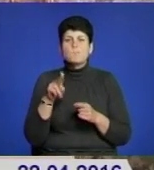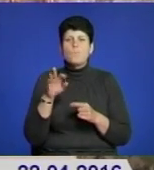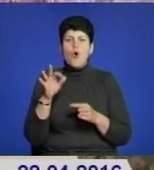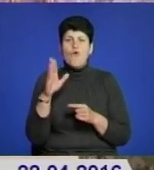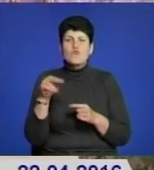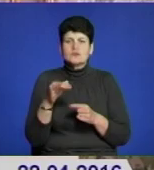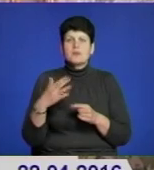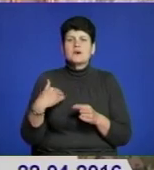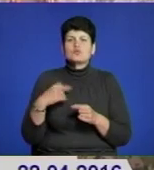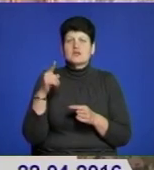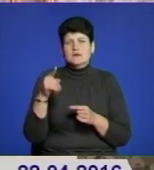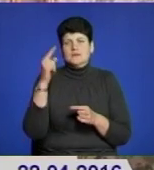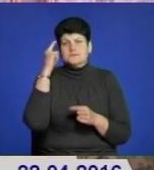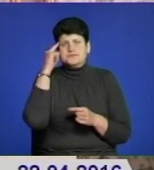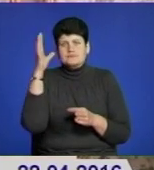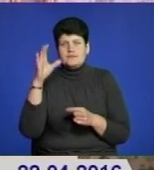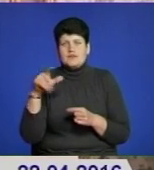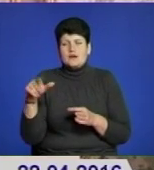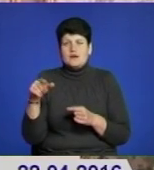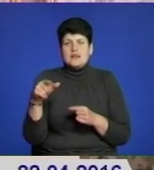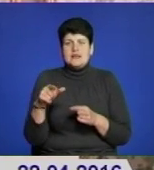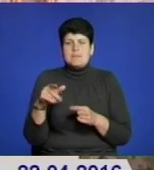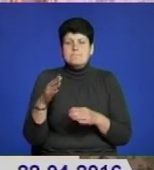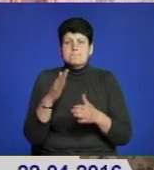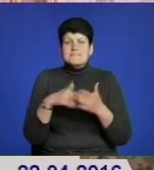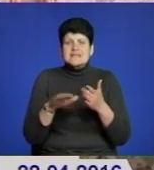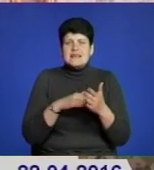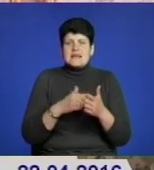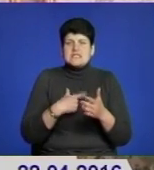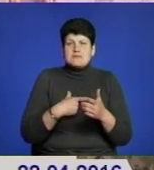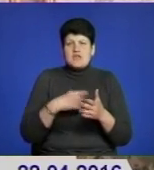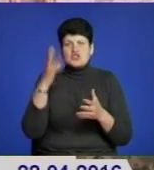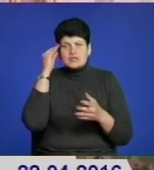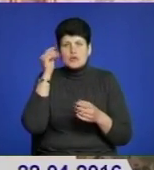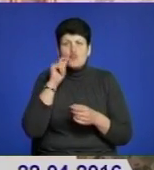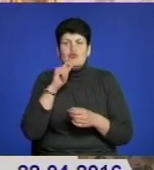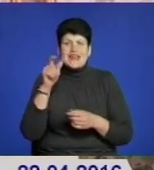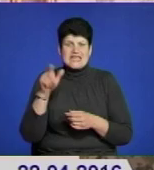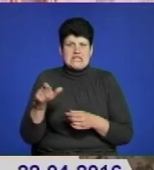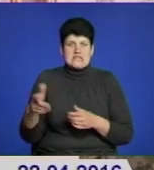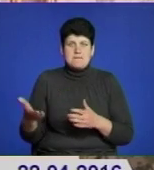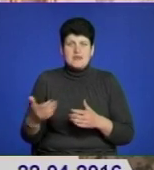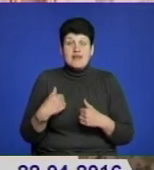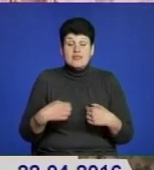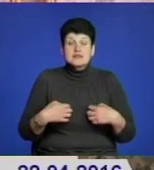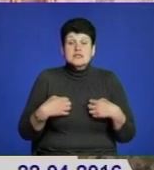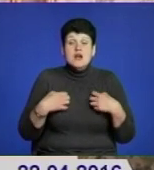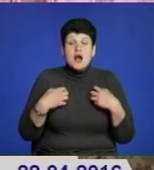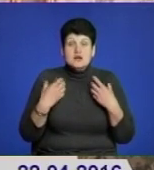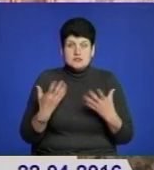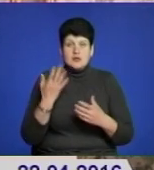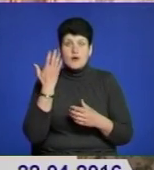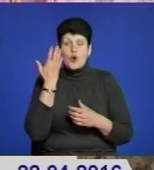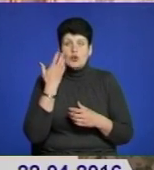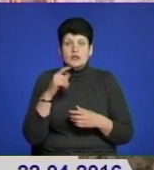они повелись на эту провокацию и перестали себя считать украинцами. Я считаю, это страшно, когда люди вот